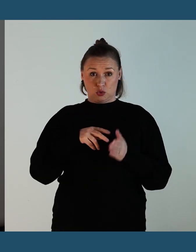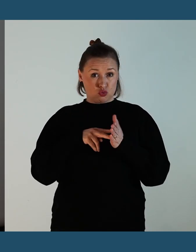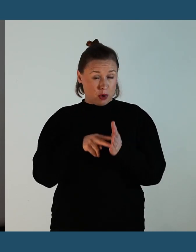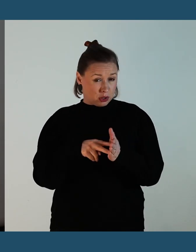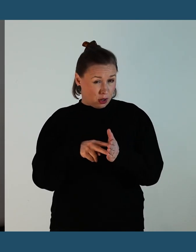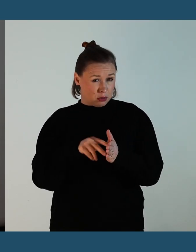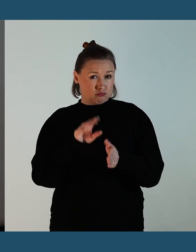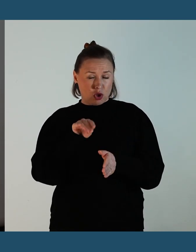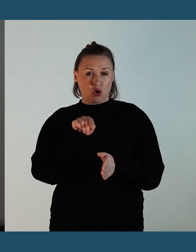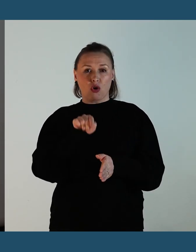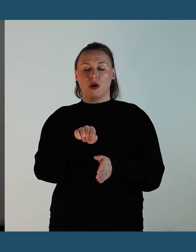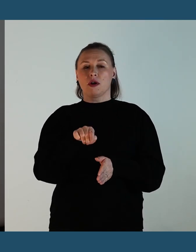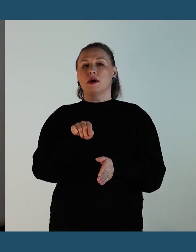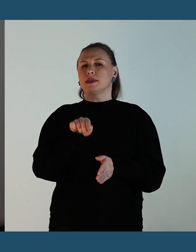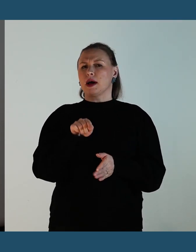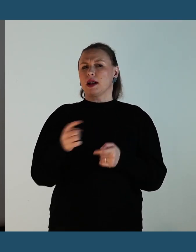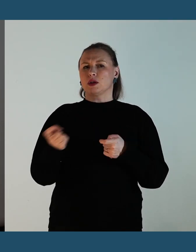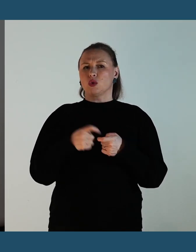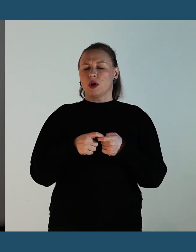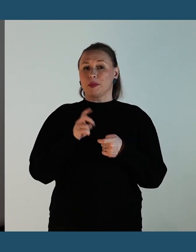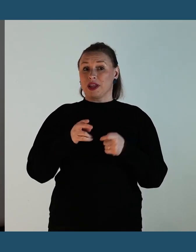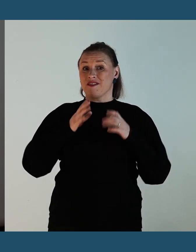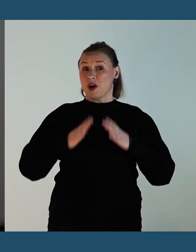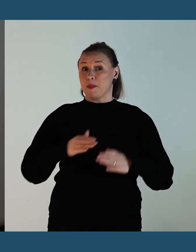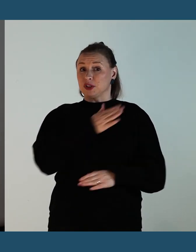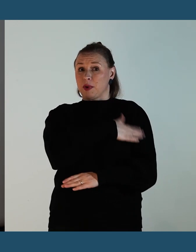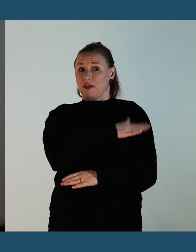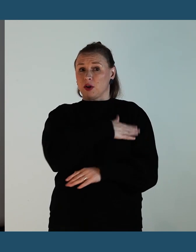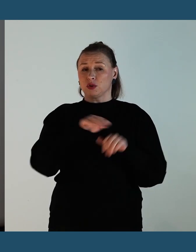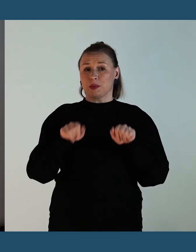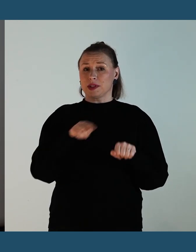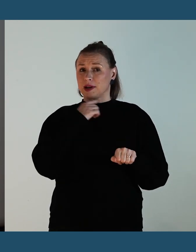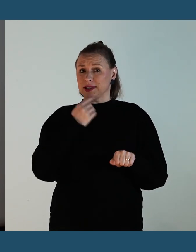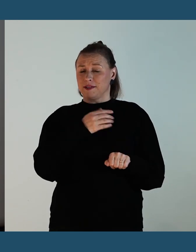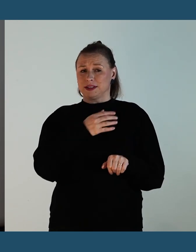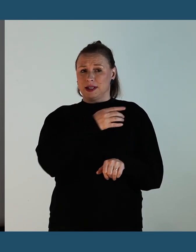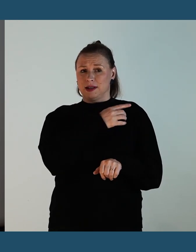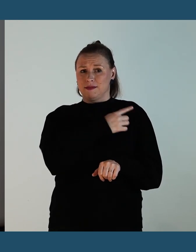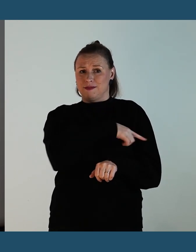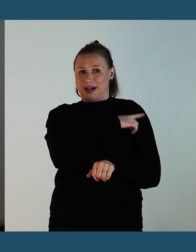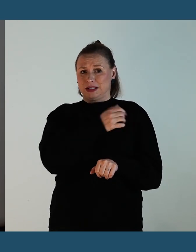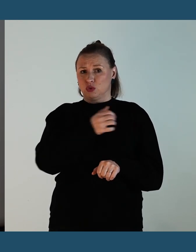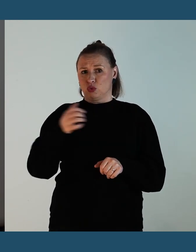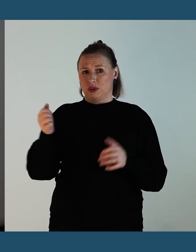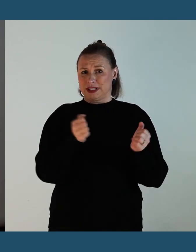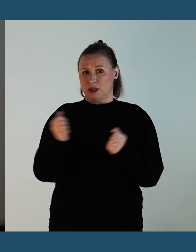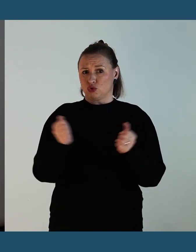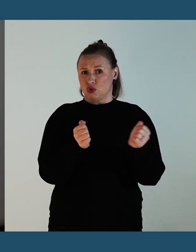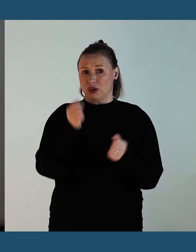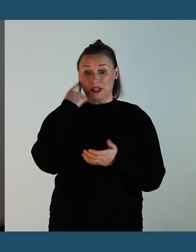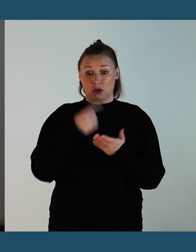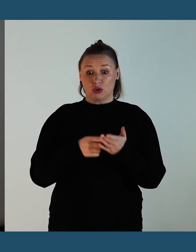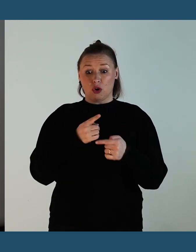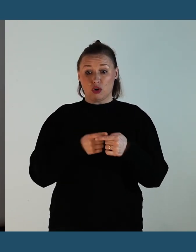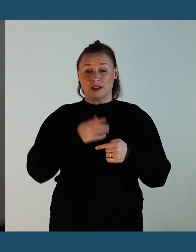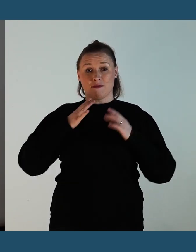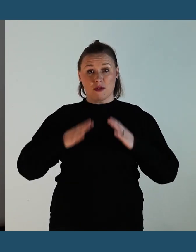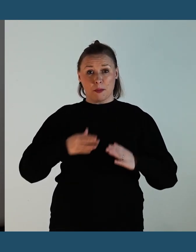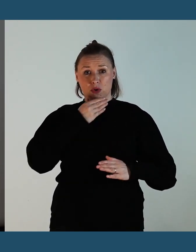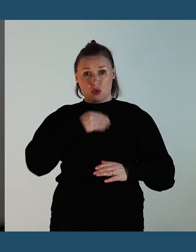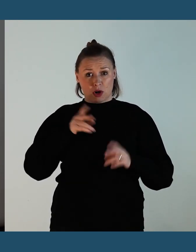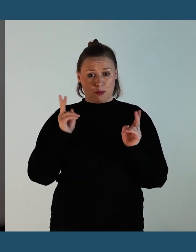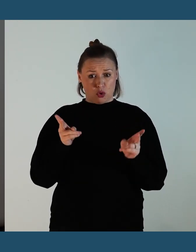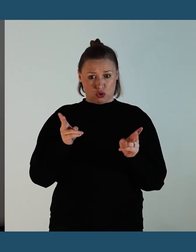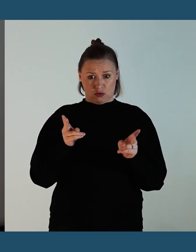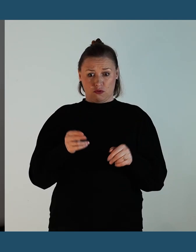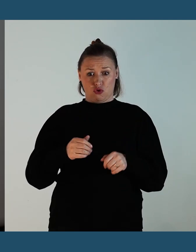niinku resurssoidaan esimerkiksi vammaispalveluita riittävästi, että myös vammaisilla nuorilla on mahdollisuus tehdä asioita itsenäisesti, että se